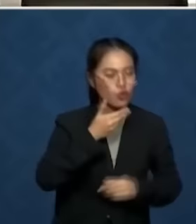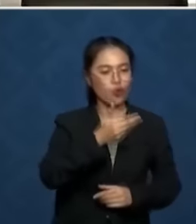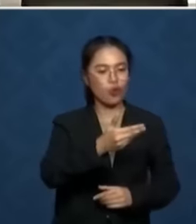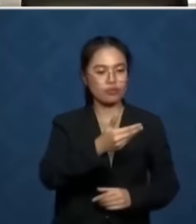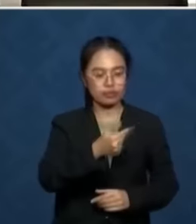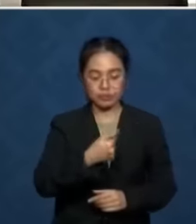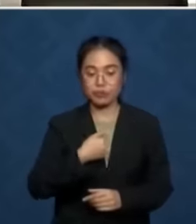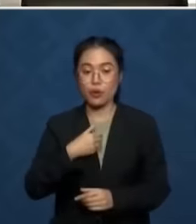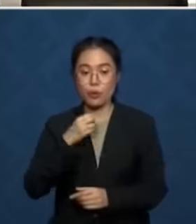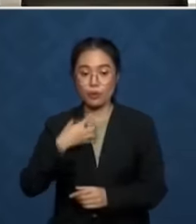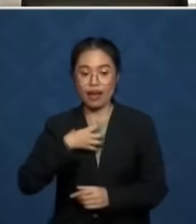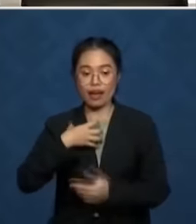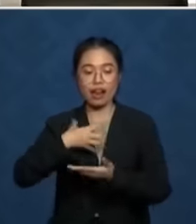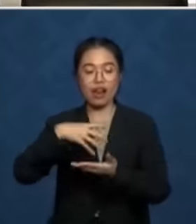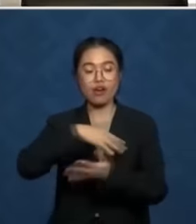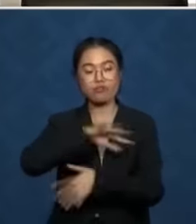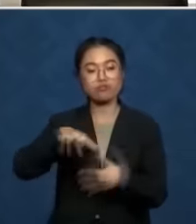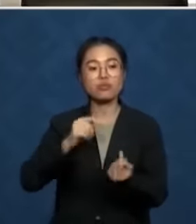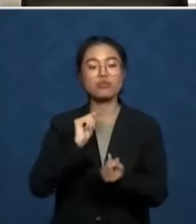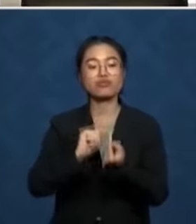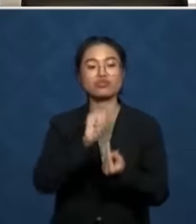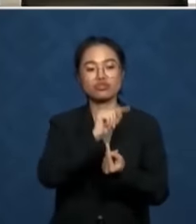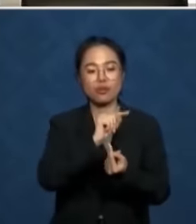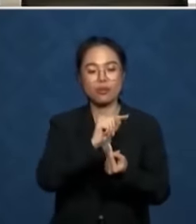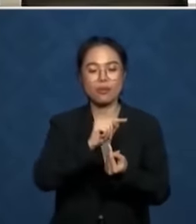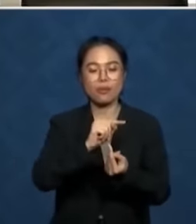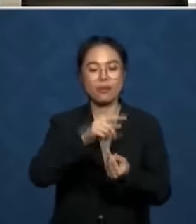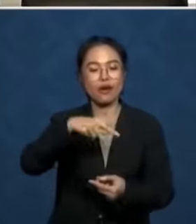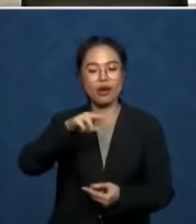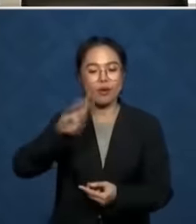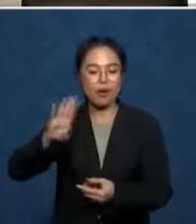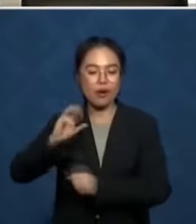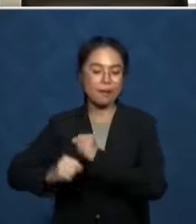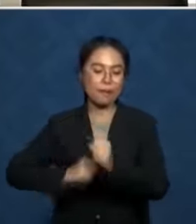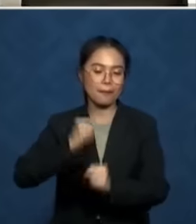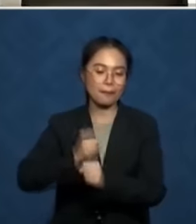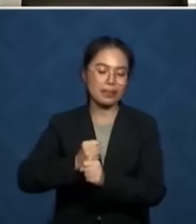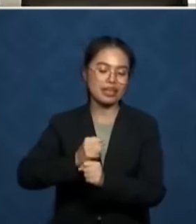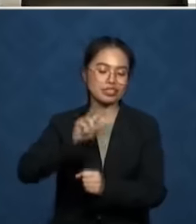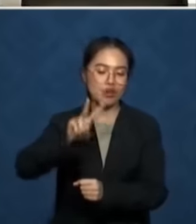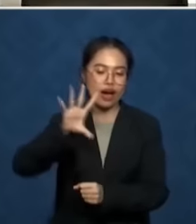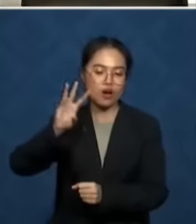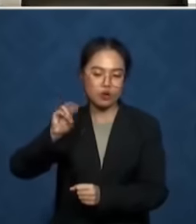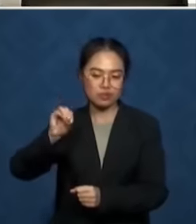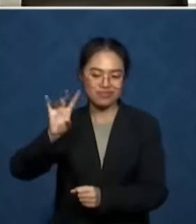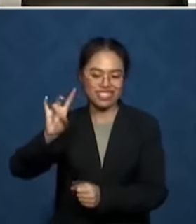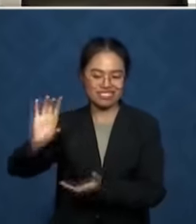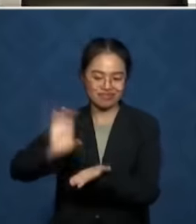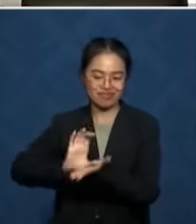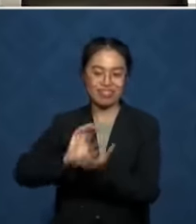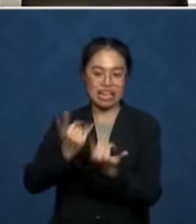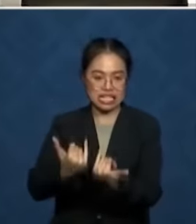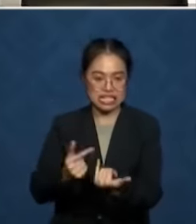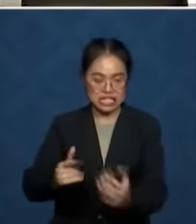ผมกราบเรียนทั้งหมดเรื่องพระราชบัญญัติงบประมาณรายจ่ายปี67นี้เพื่อจะสรุปสุดท้ายว่